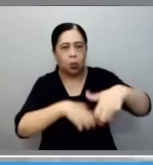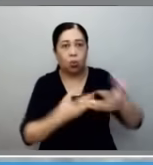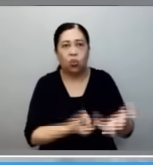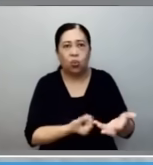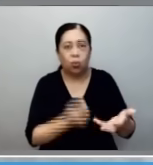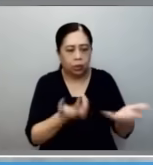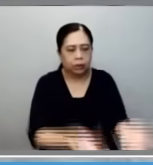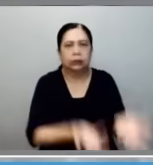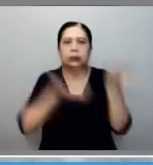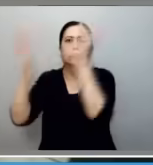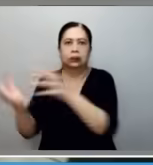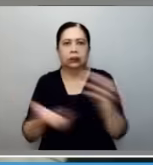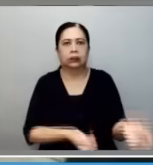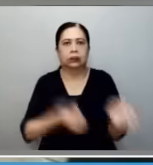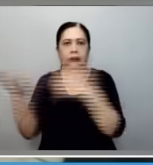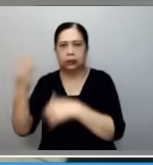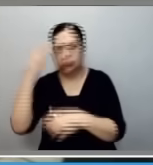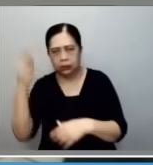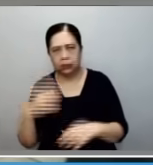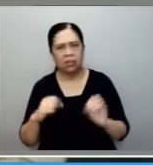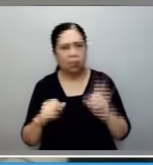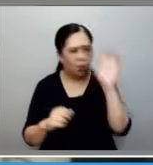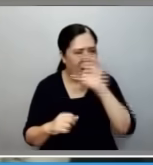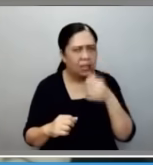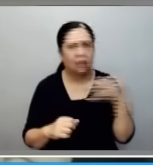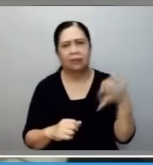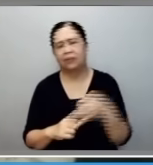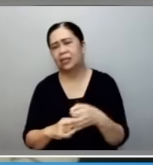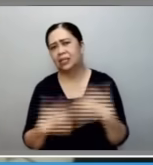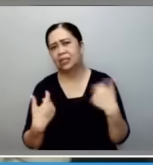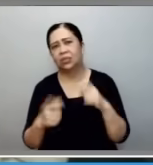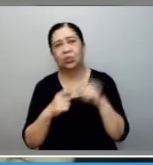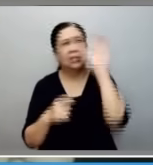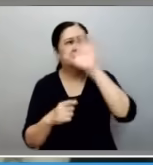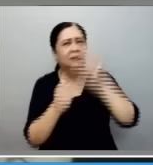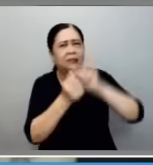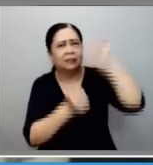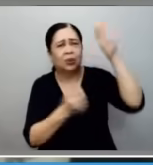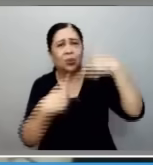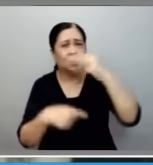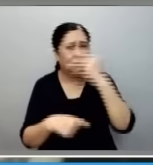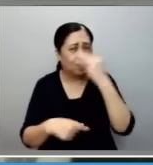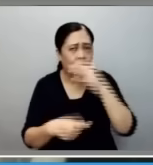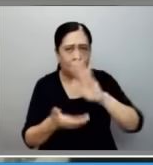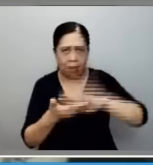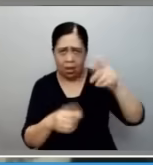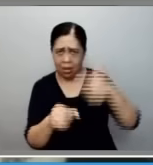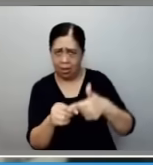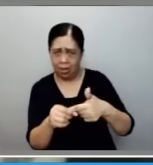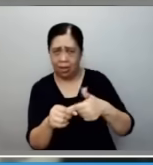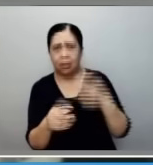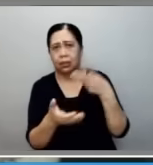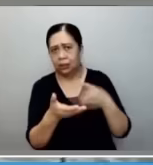reclamation projects, ngayon pa lang, wala nang mahuling isda kaya kailangang lumayo hanggang Mindoro. Pero sa mahal ng gasolina, lugi rin. Maliban